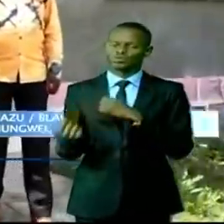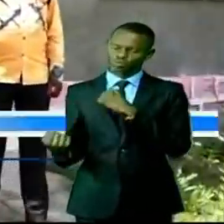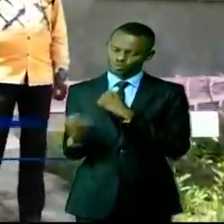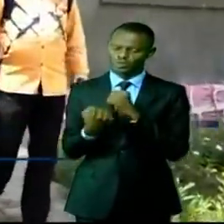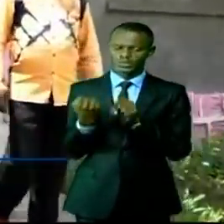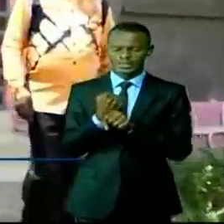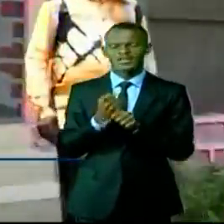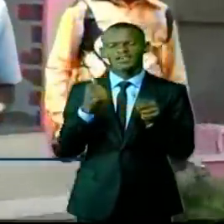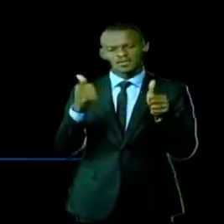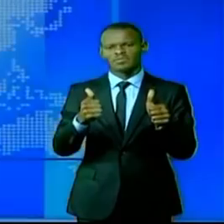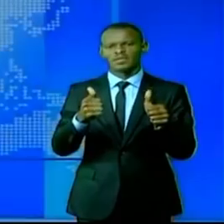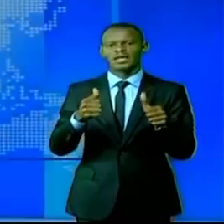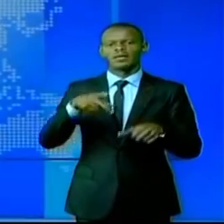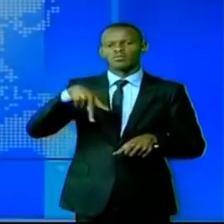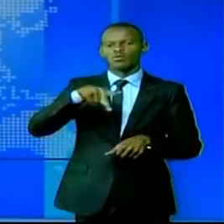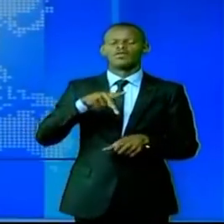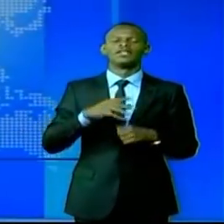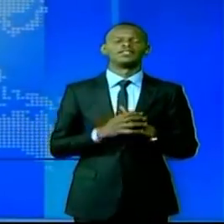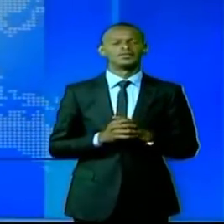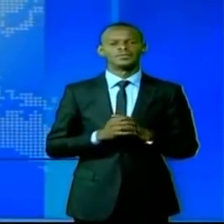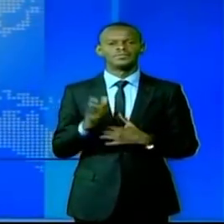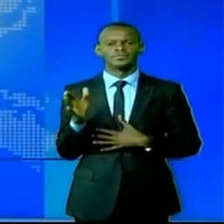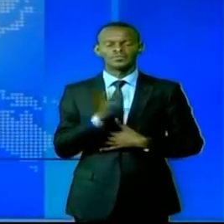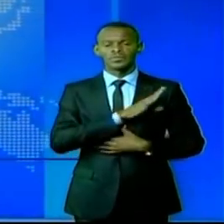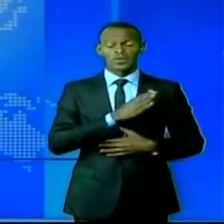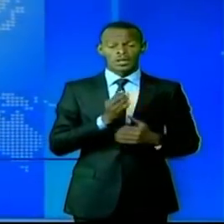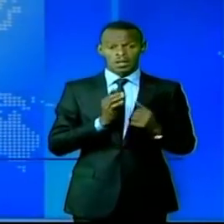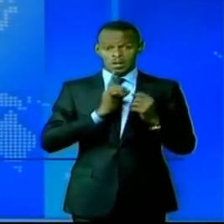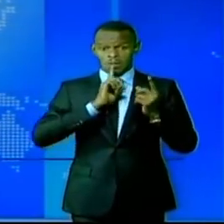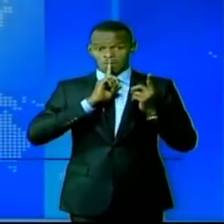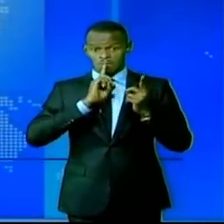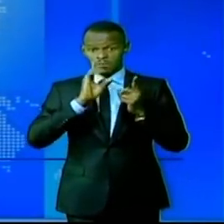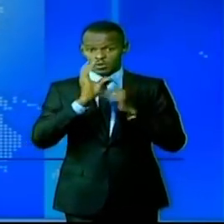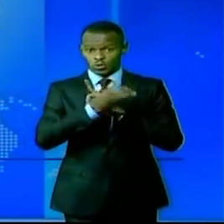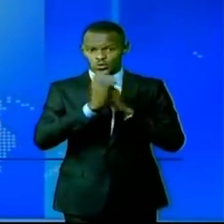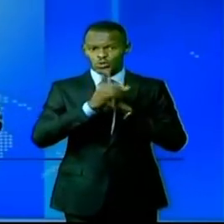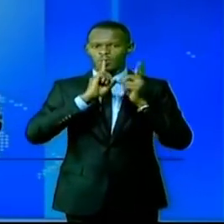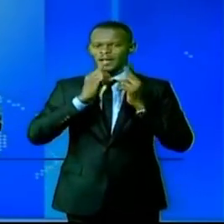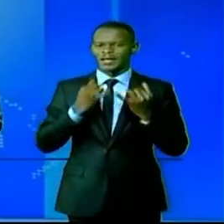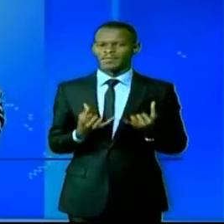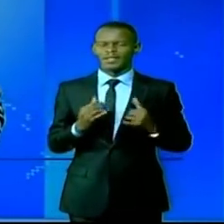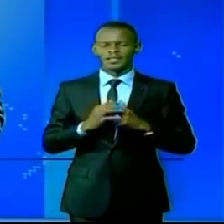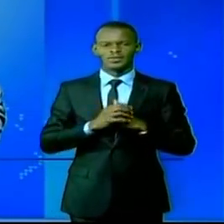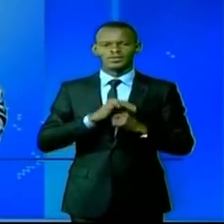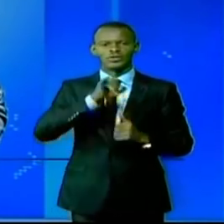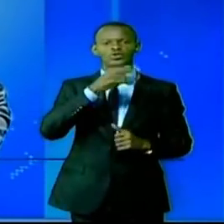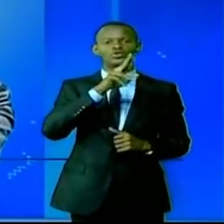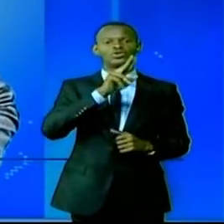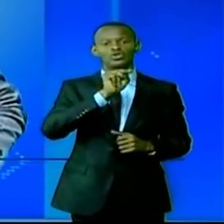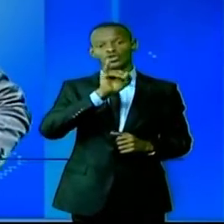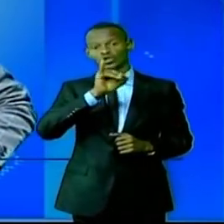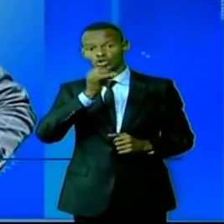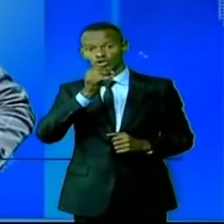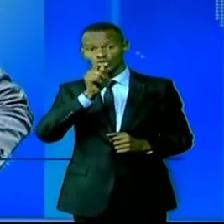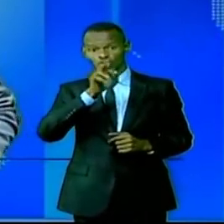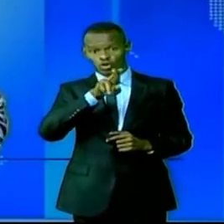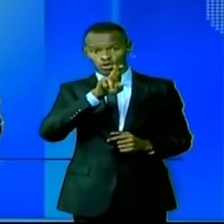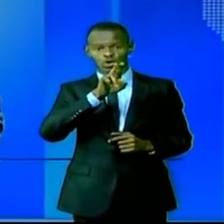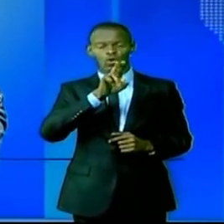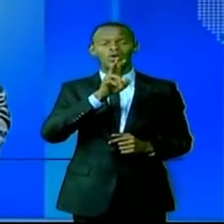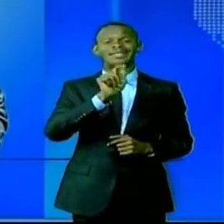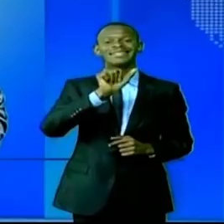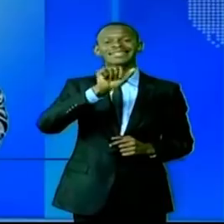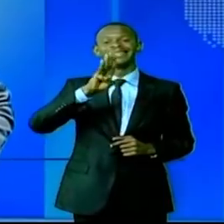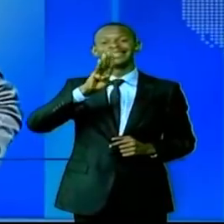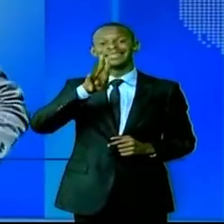l'EPST Kwilu 3. Culture, parlons-en. Dans cette édition, Junior Tabou a remporté le trophée du meilleur artiste